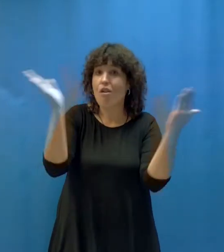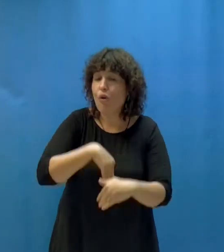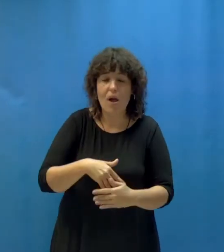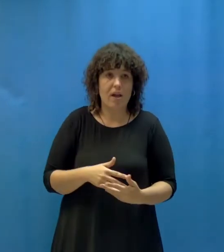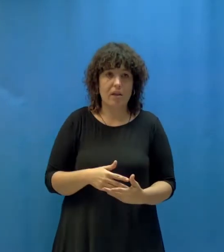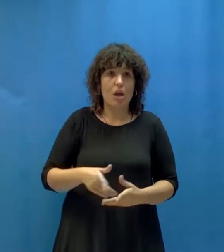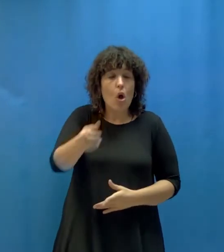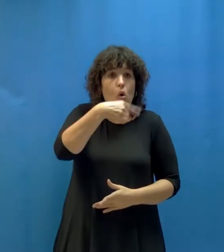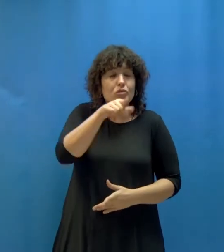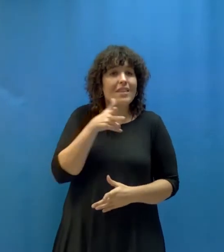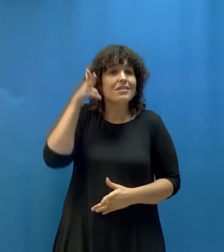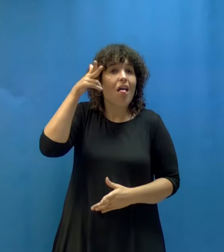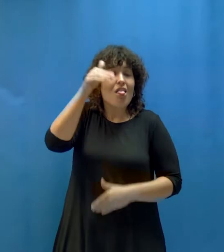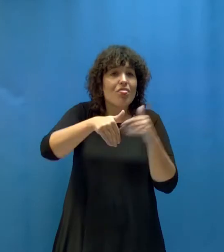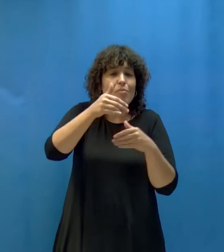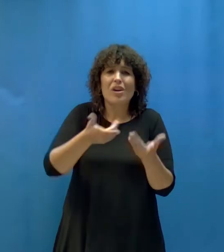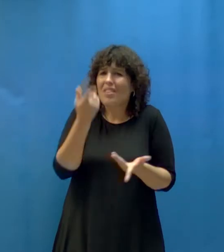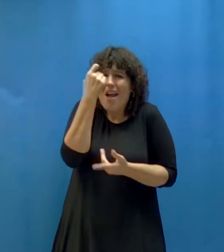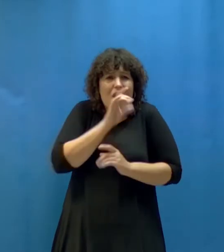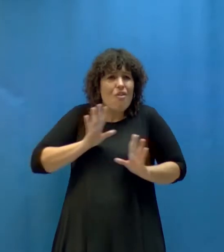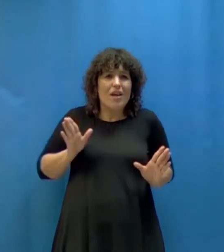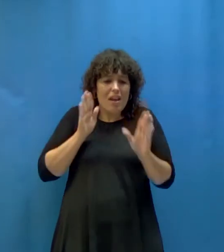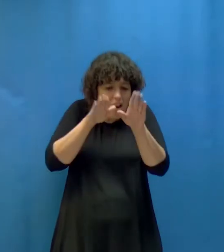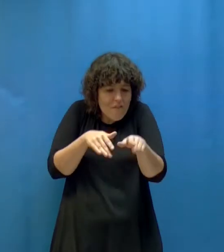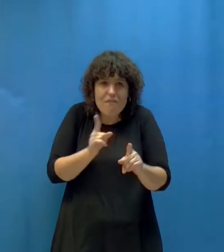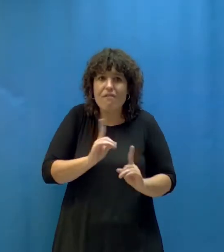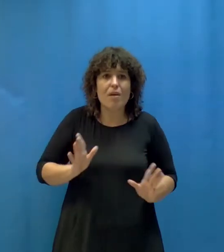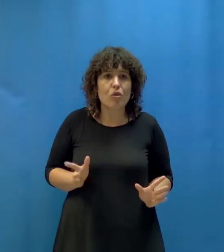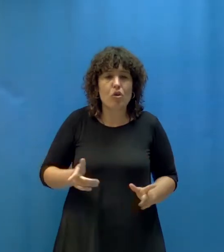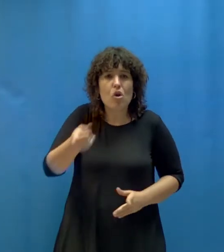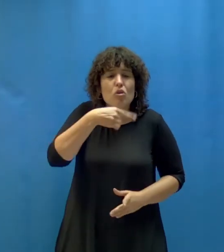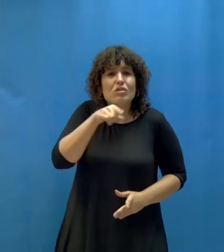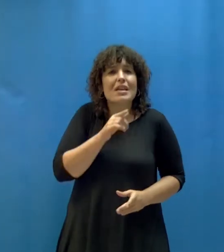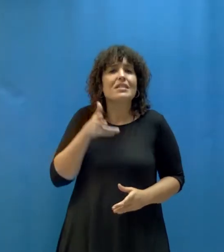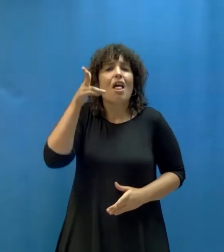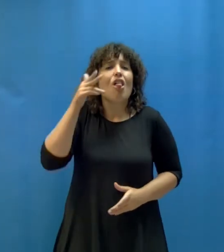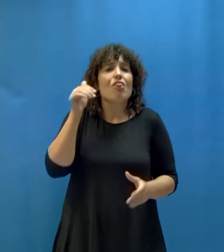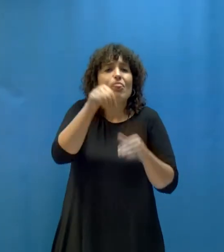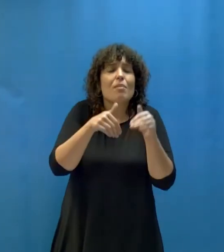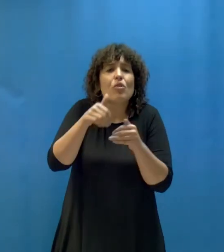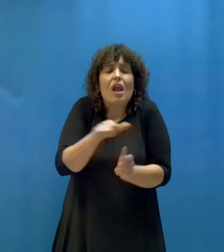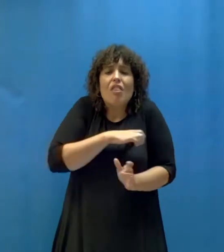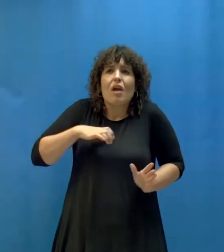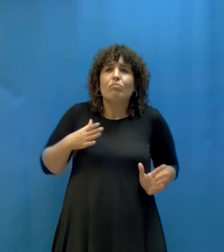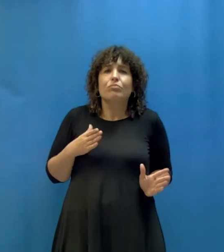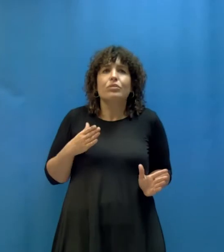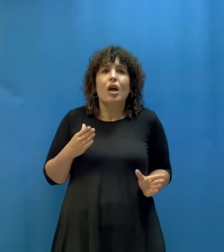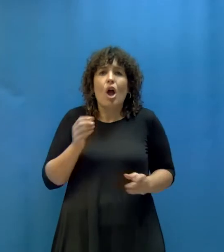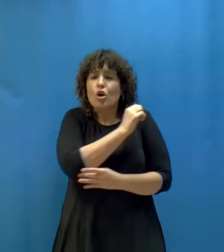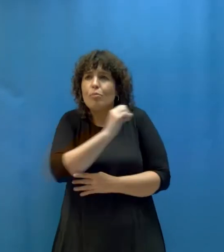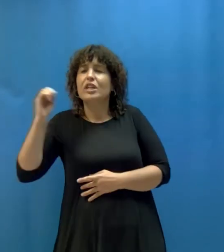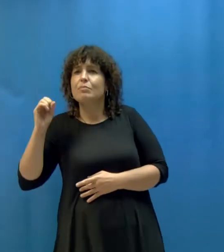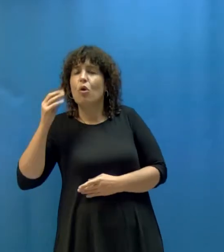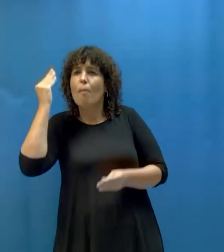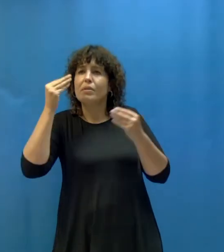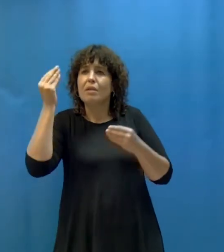en la democràcia. Vostès creuen en la seva democràcia. Comunisme, pensamiento único i a fer